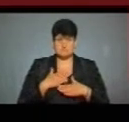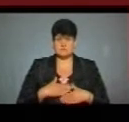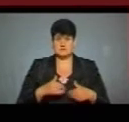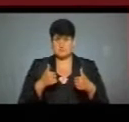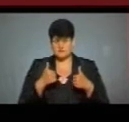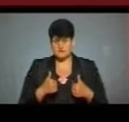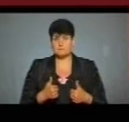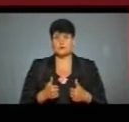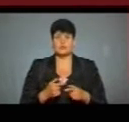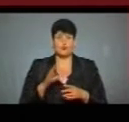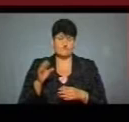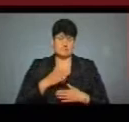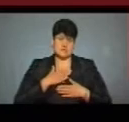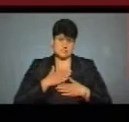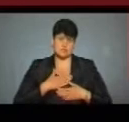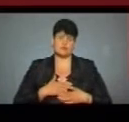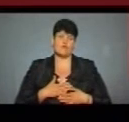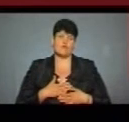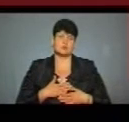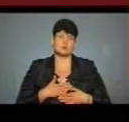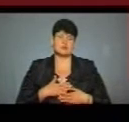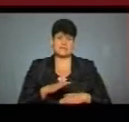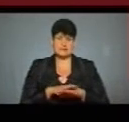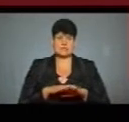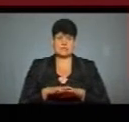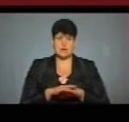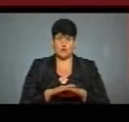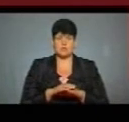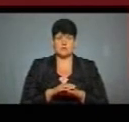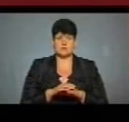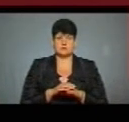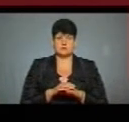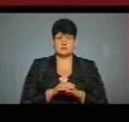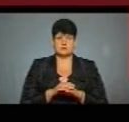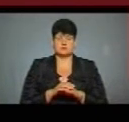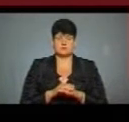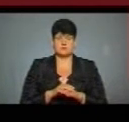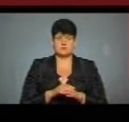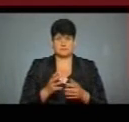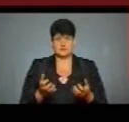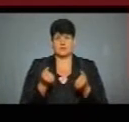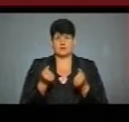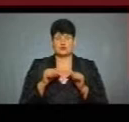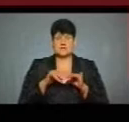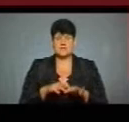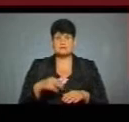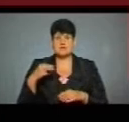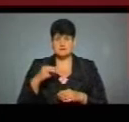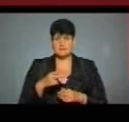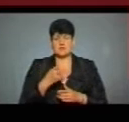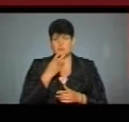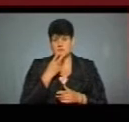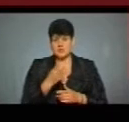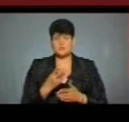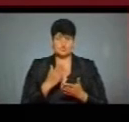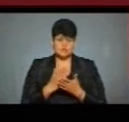добре. Значить, всі задоволені, і народ схвалює дії президента. І задоволений, і бачить, що дійсно є конструктив,